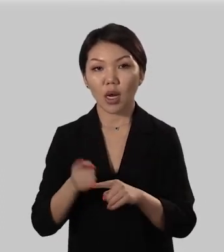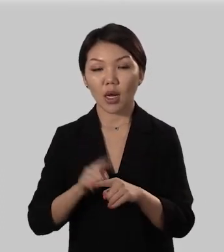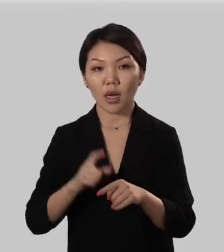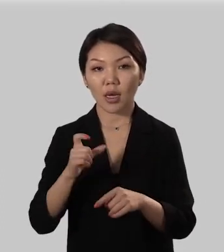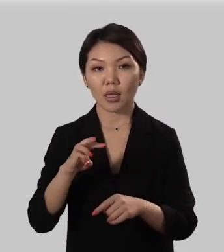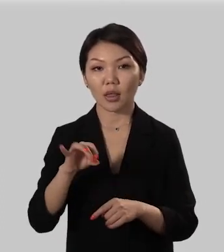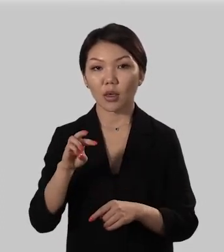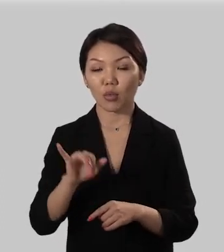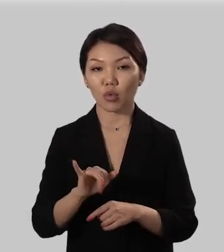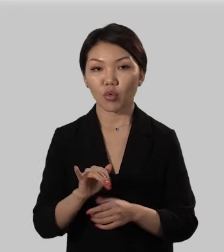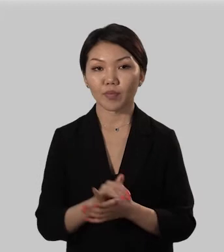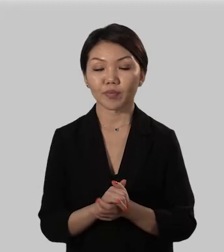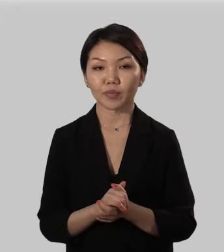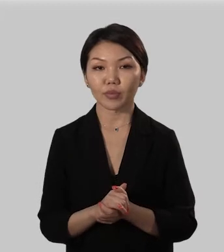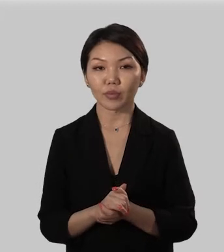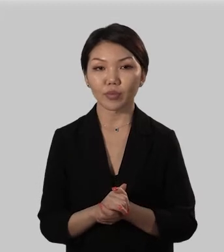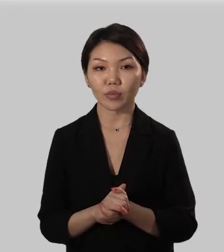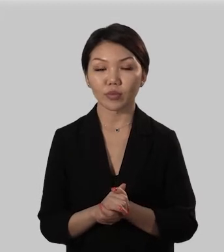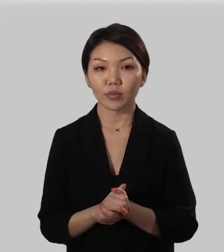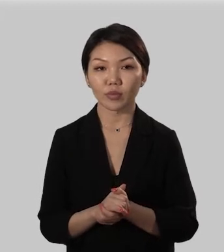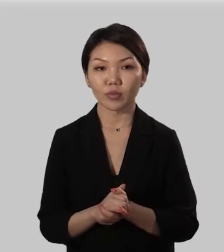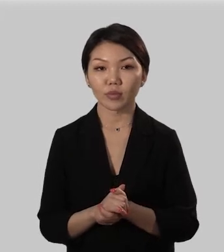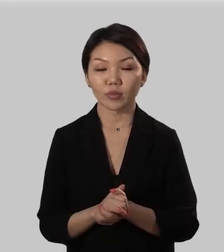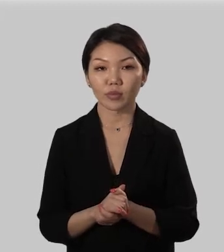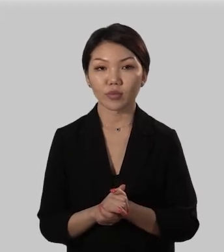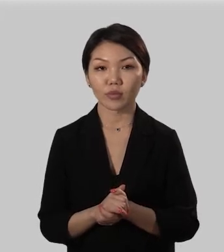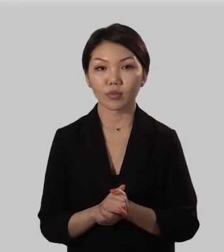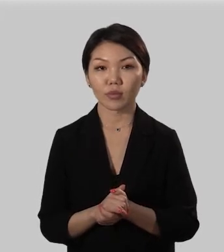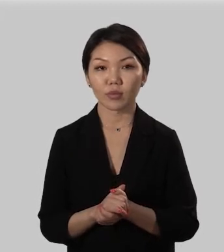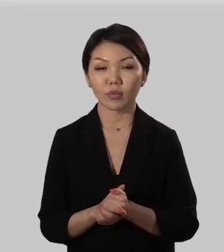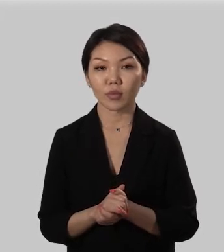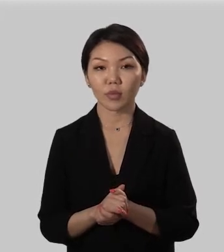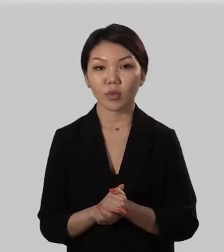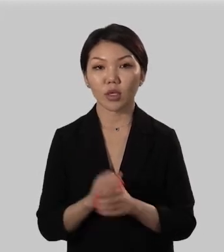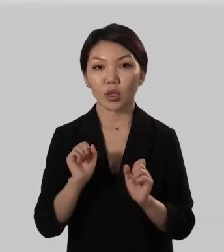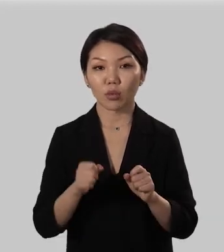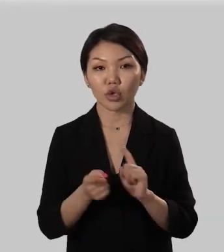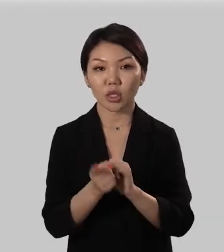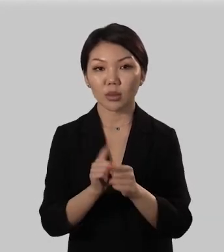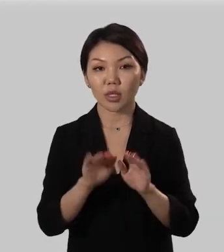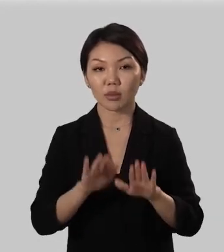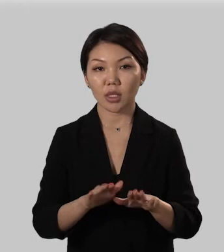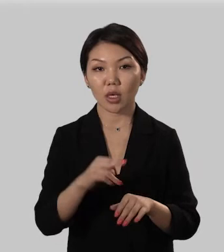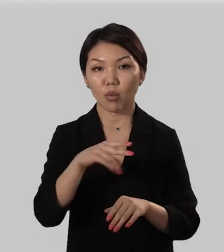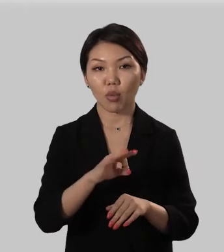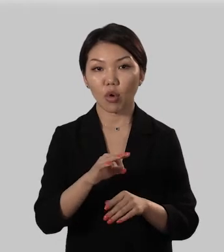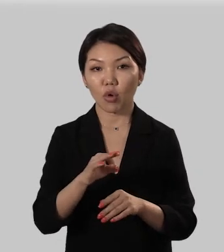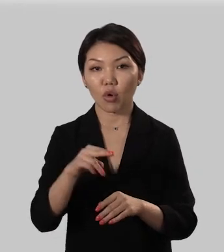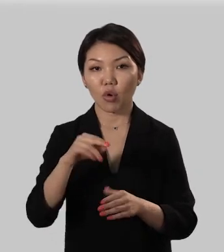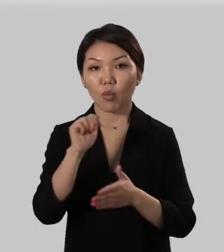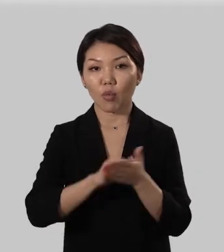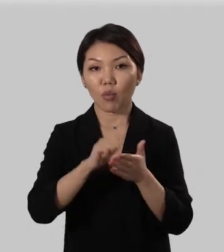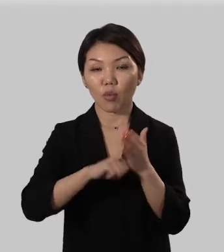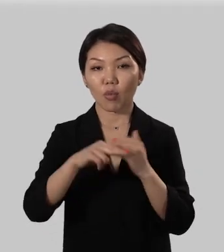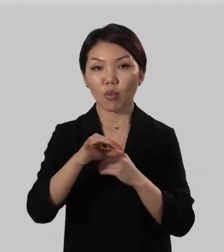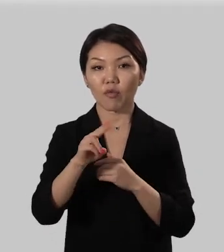его можно поставить после слова повод по поводу этому пишем раздельно